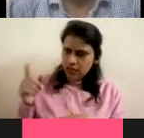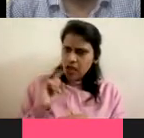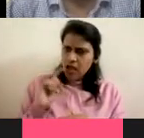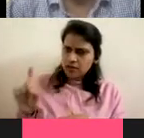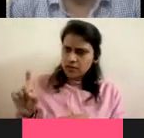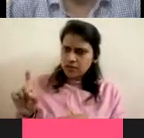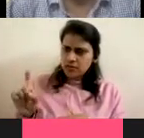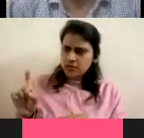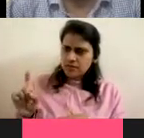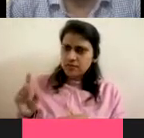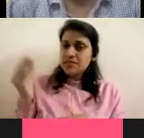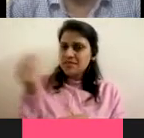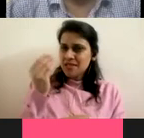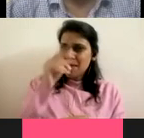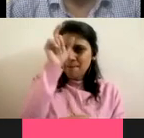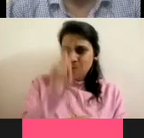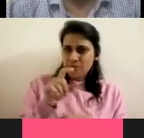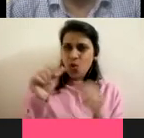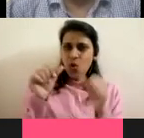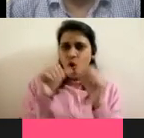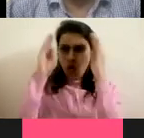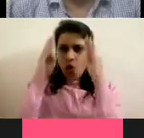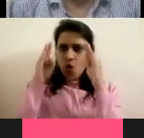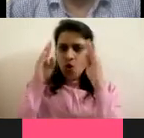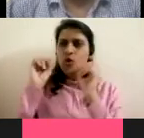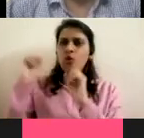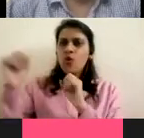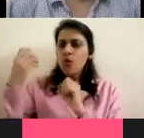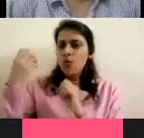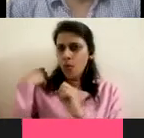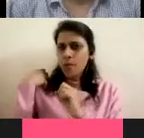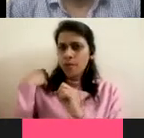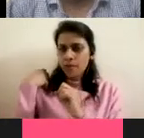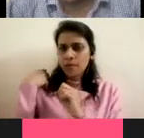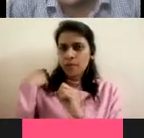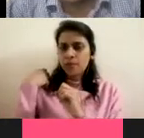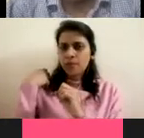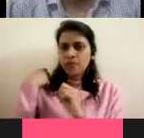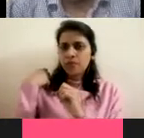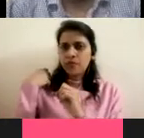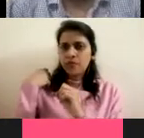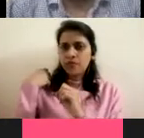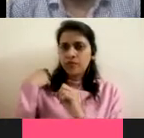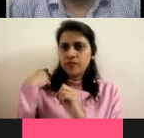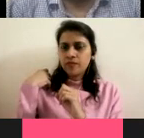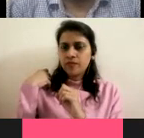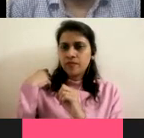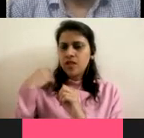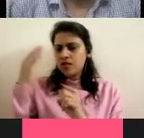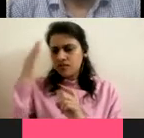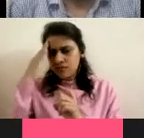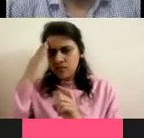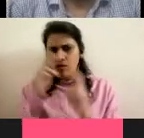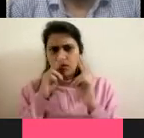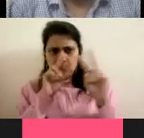ऑटिज्म, सम पर्सन विद ऑटिज्म एस्पर्गर, यू नो दिस कंडीशन, हैज पर्सन हैज एक्सेप्शनल मेमोरी, विजुअल मेमोरी,